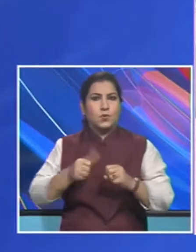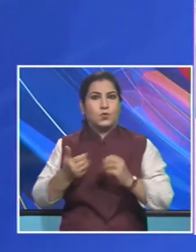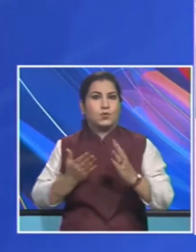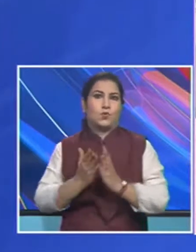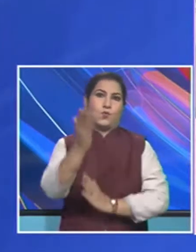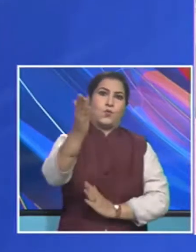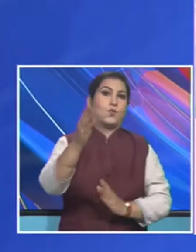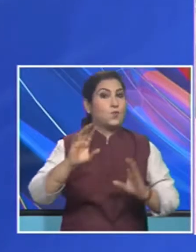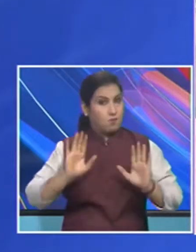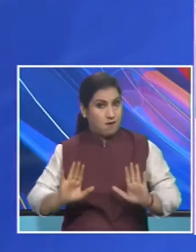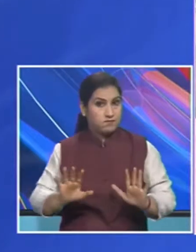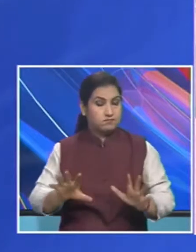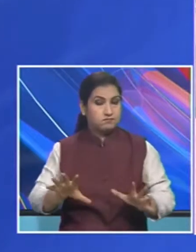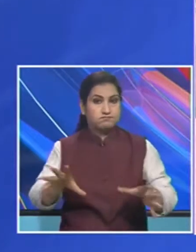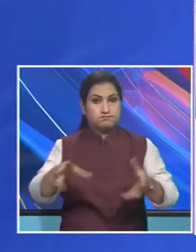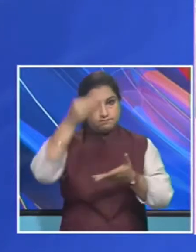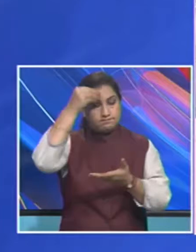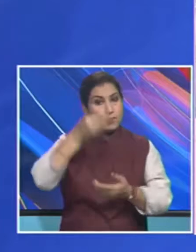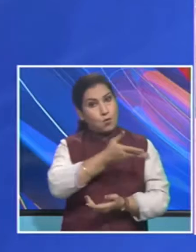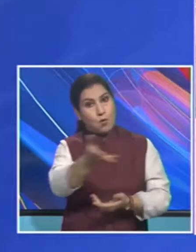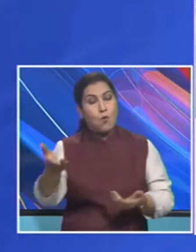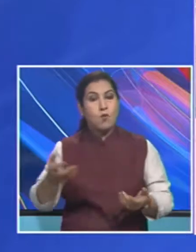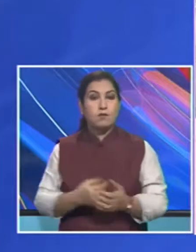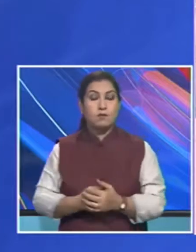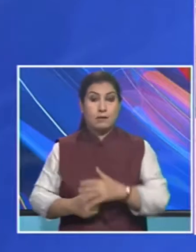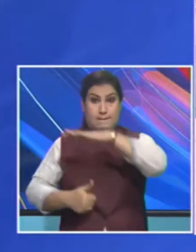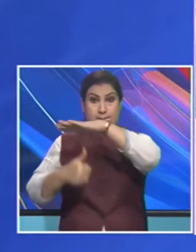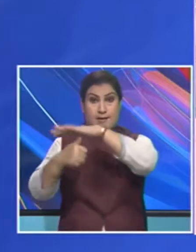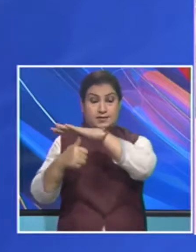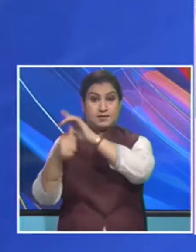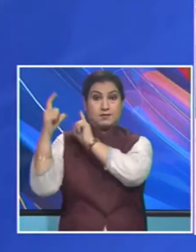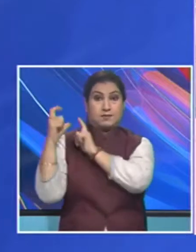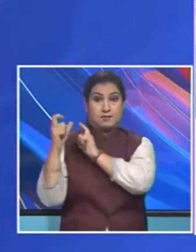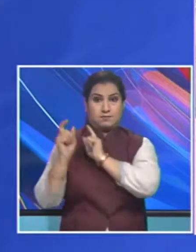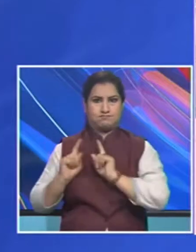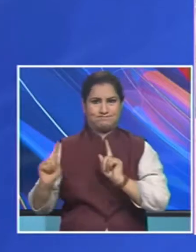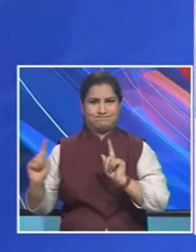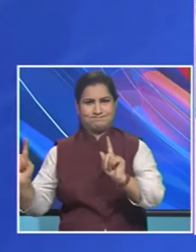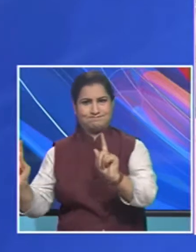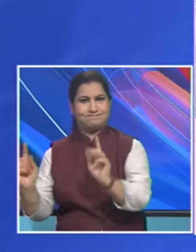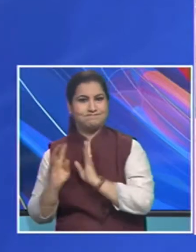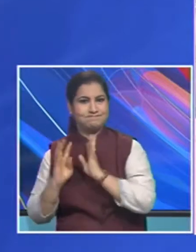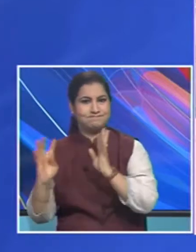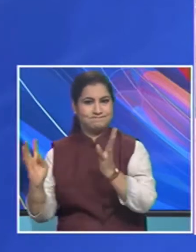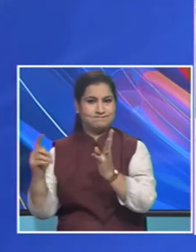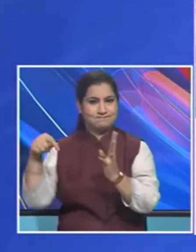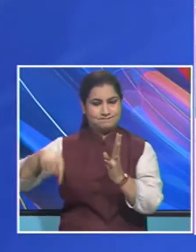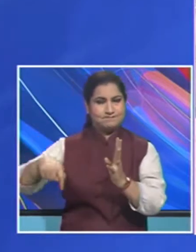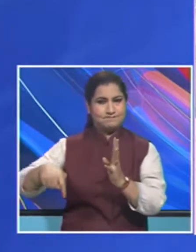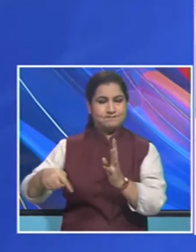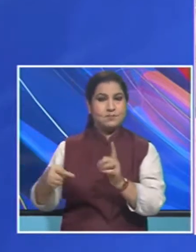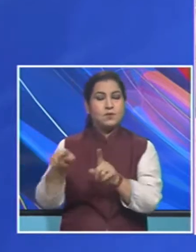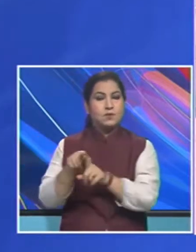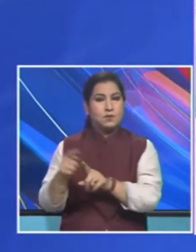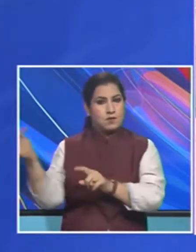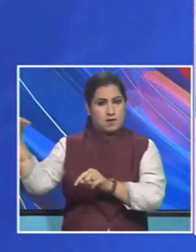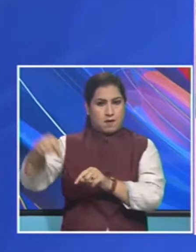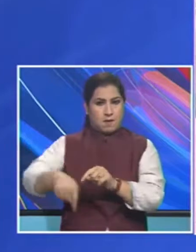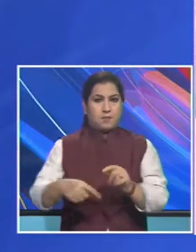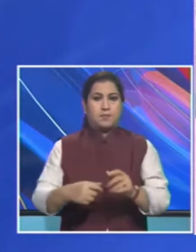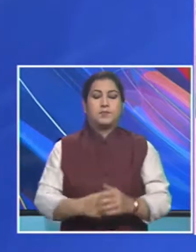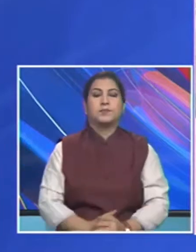है। The President's bodyguard here, their commandant,